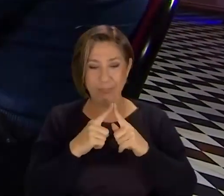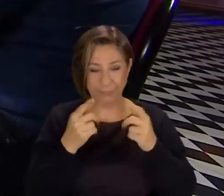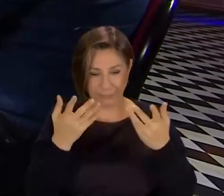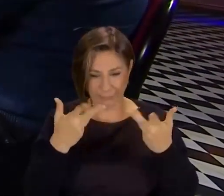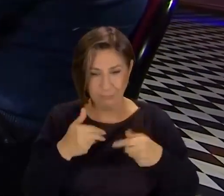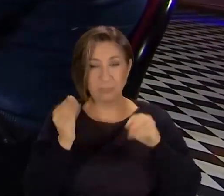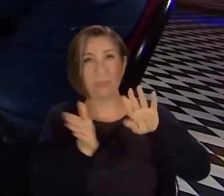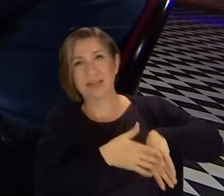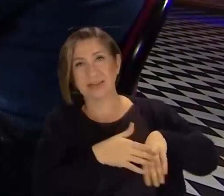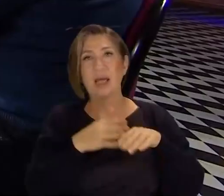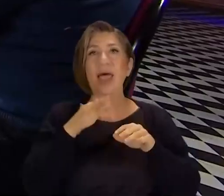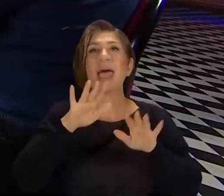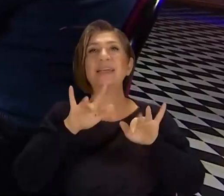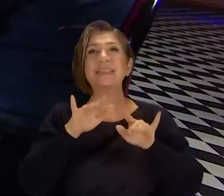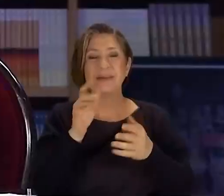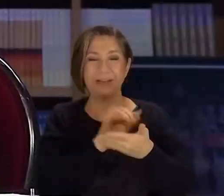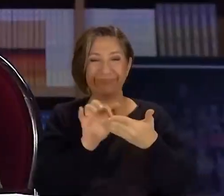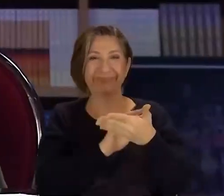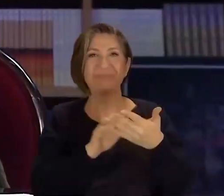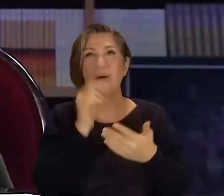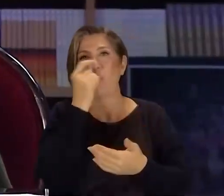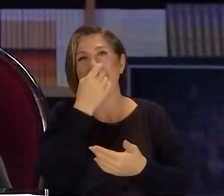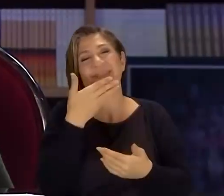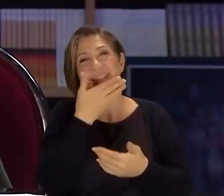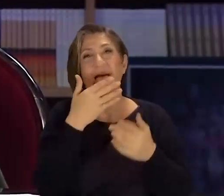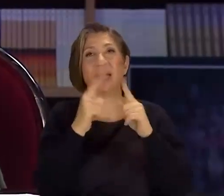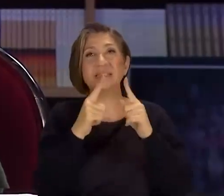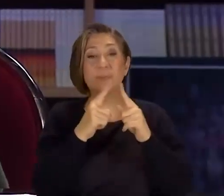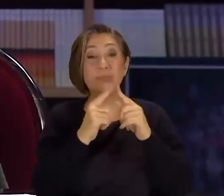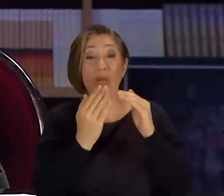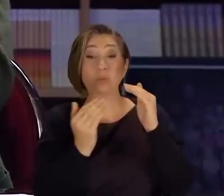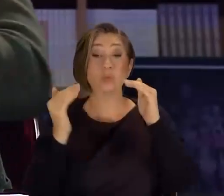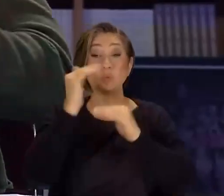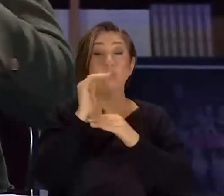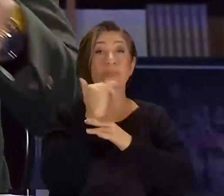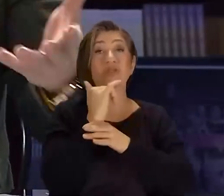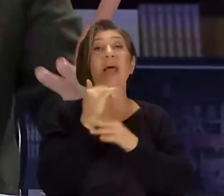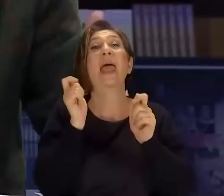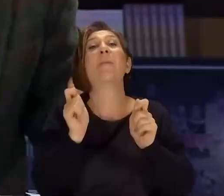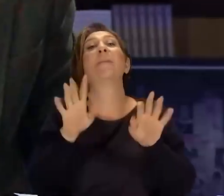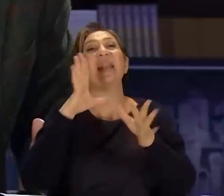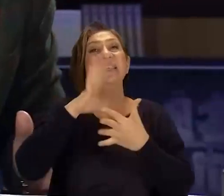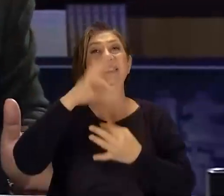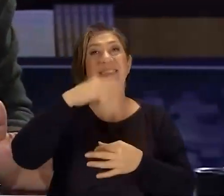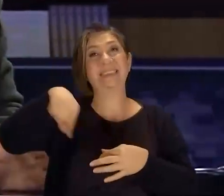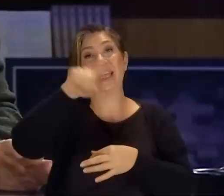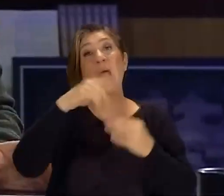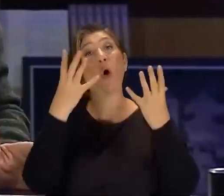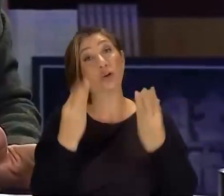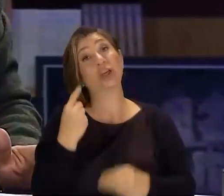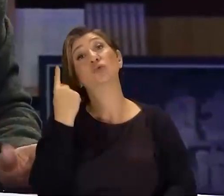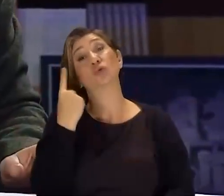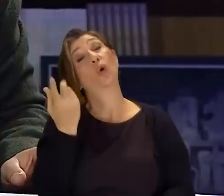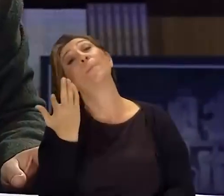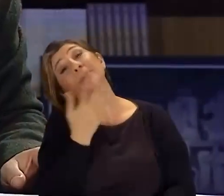bıraktık Bir süre sonra hesap makinaları sayesinde artık hesap makinesi çok üstündeki becerileri de yapamayan insanlar olacağını